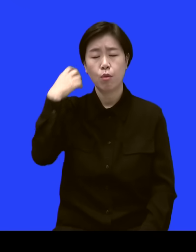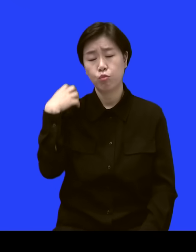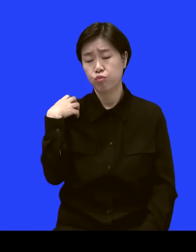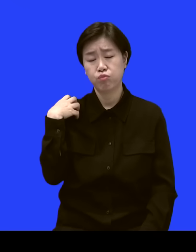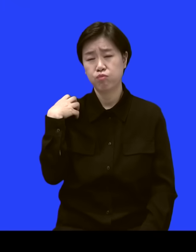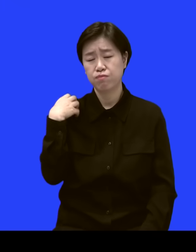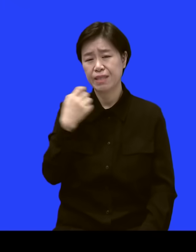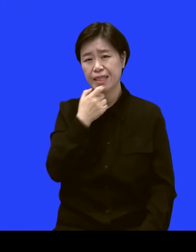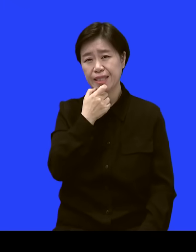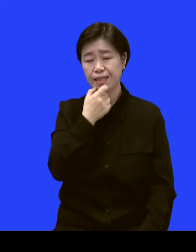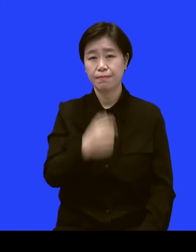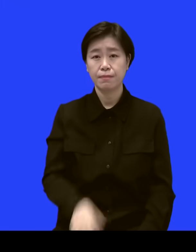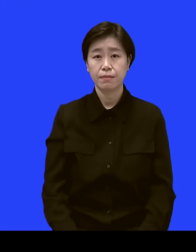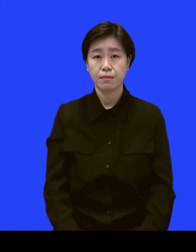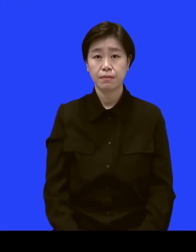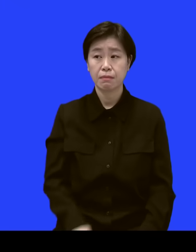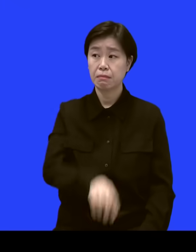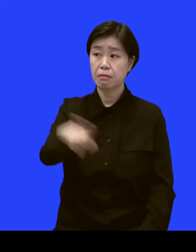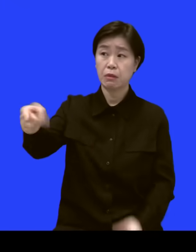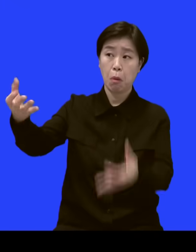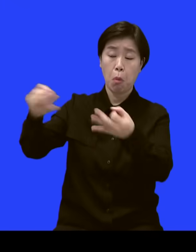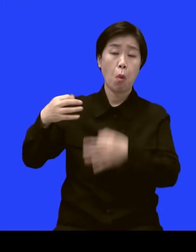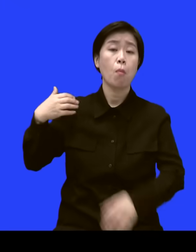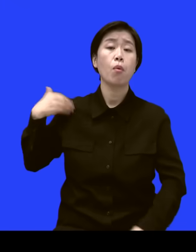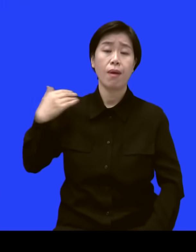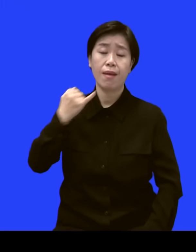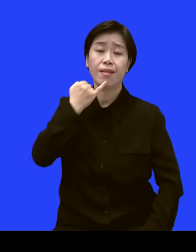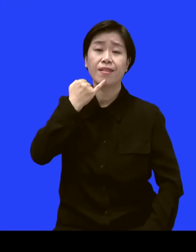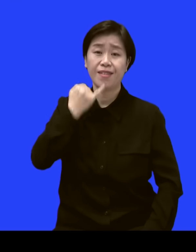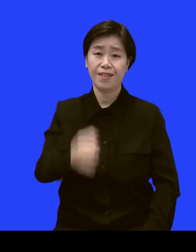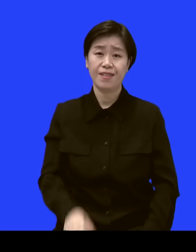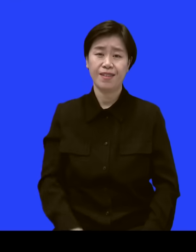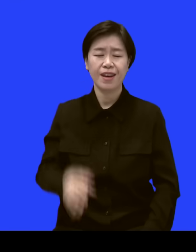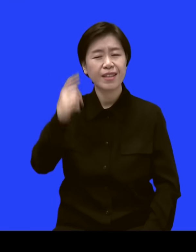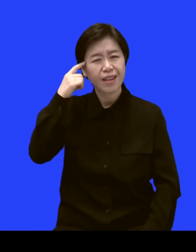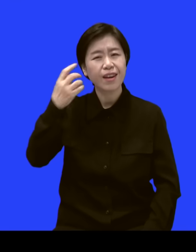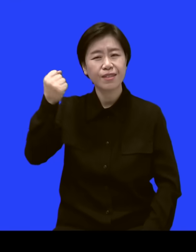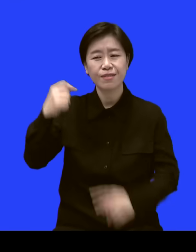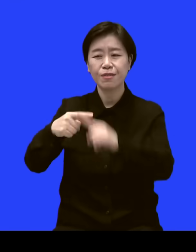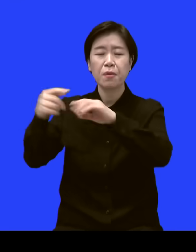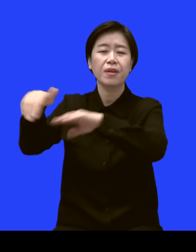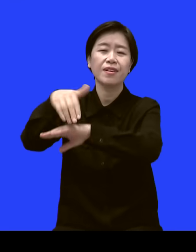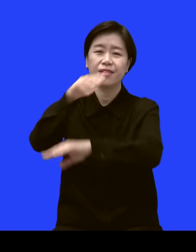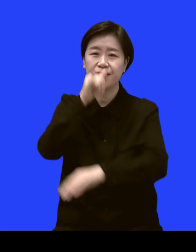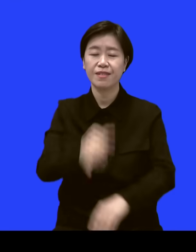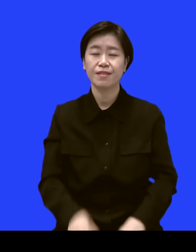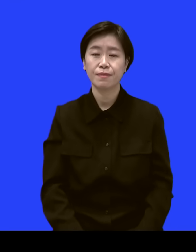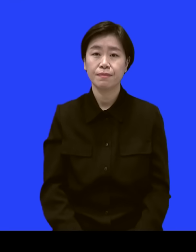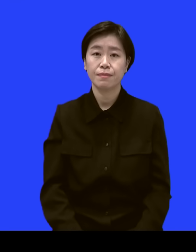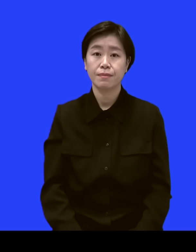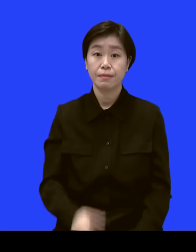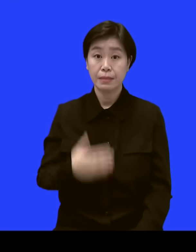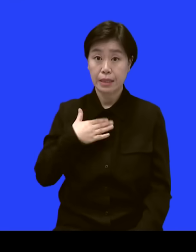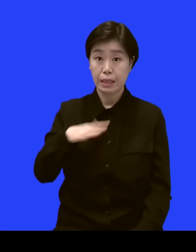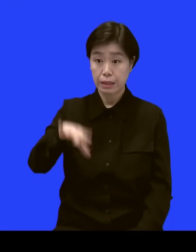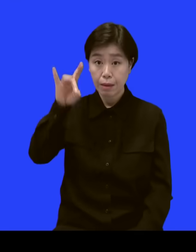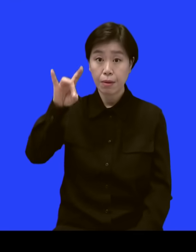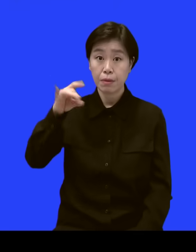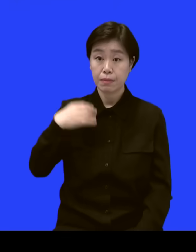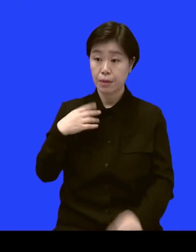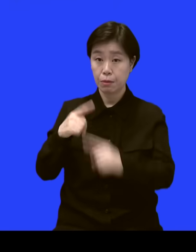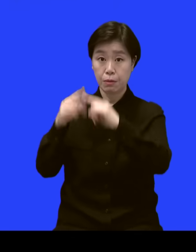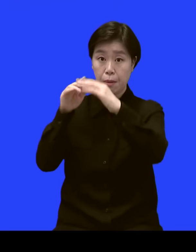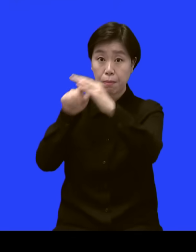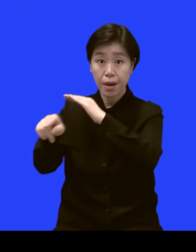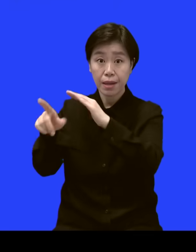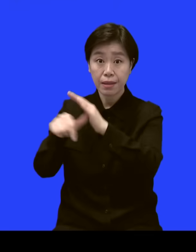없으니까. 네. 아무도 나를 모르고 제가 이제 새가족 등록하고 처음 주일 예배 나갔을 때 예. 제가 부탁했어요. 말 시키지 말라고.